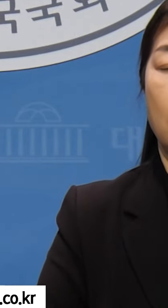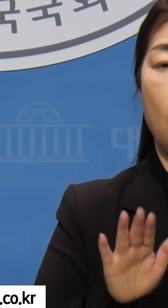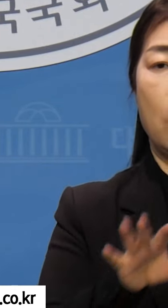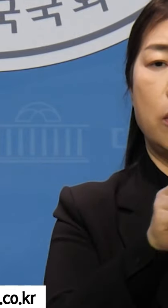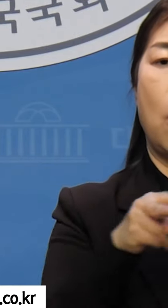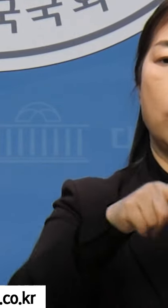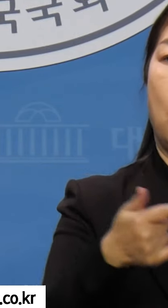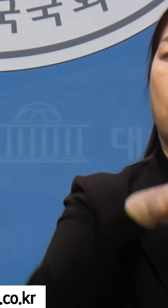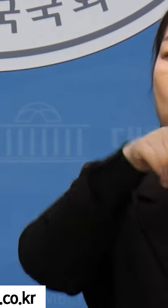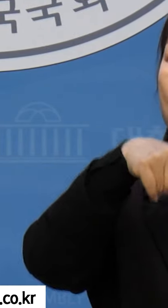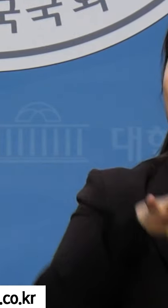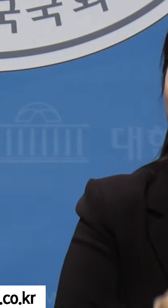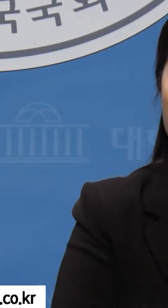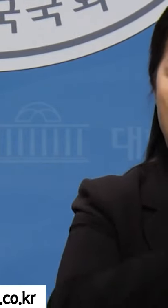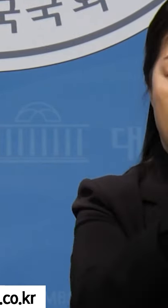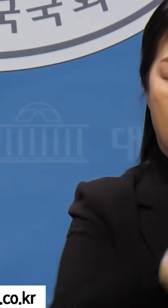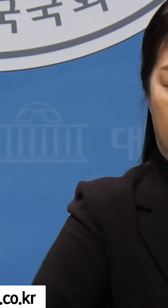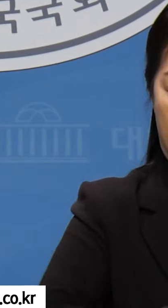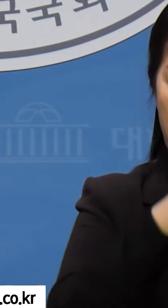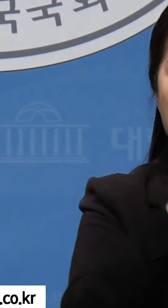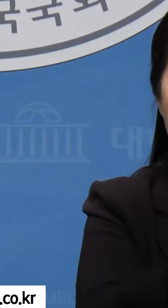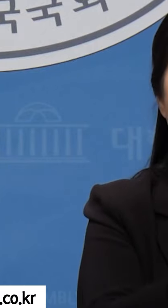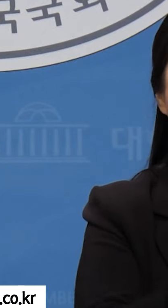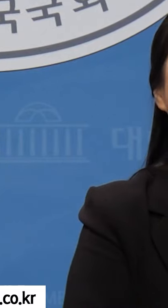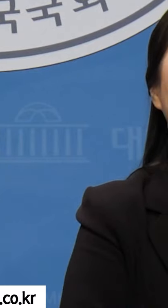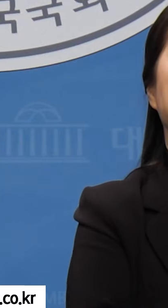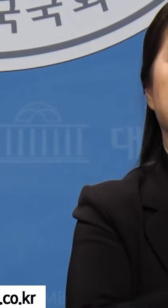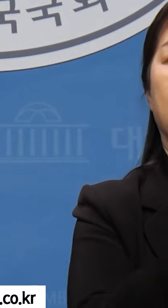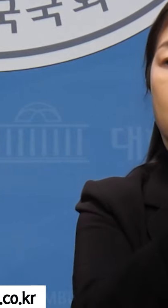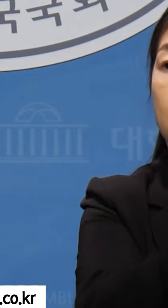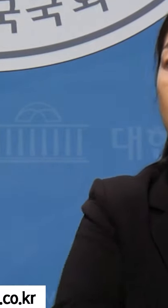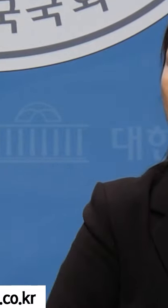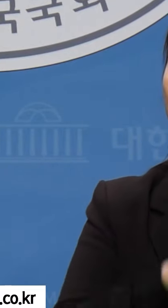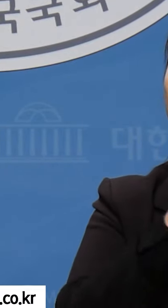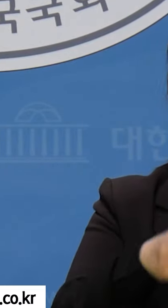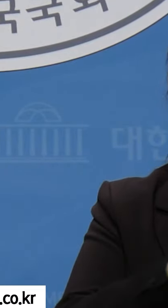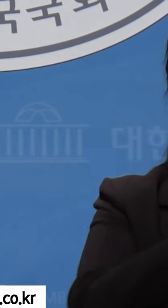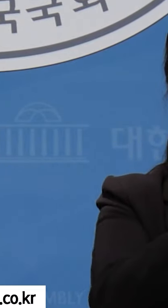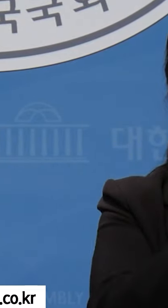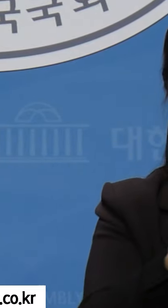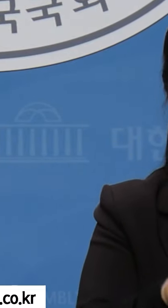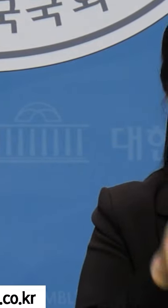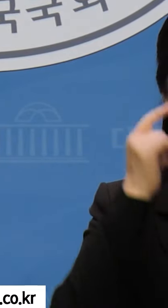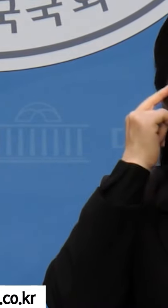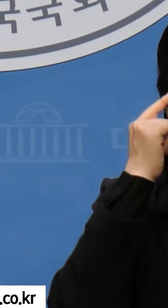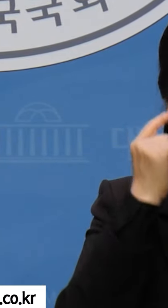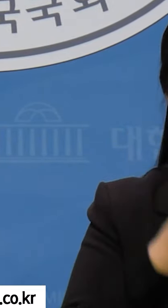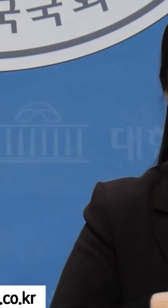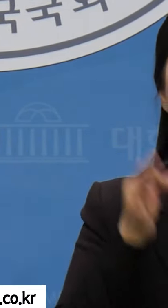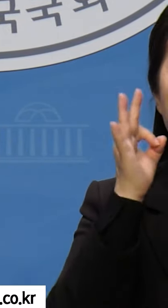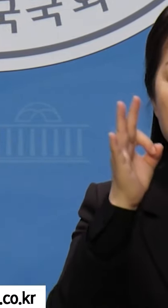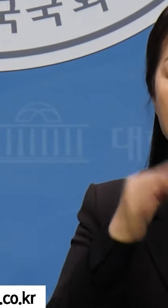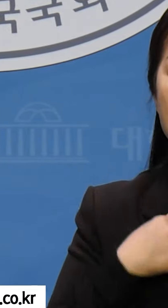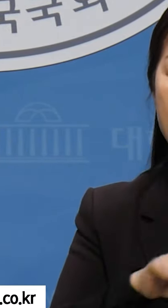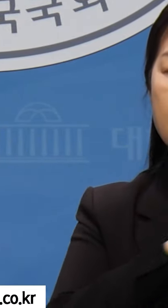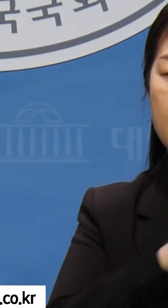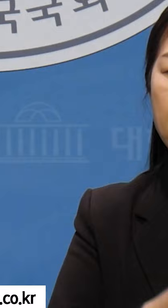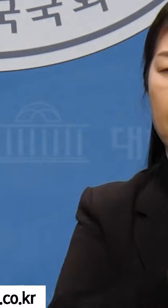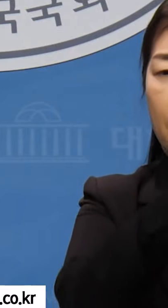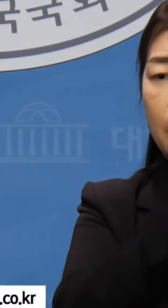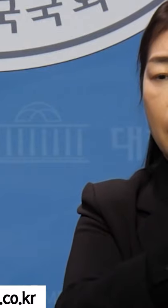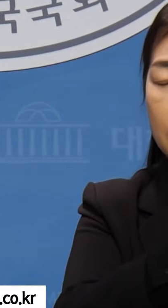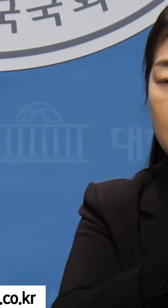여선홍 후보의 결단을 존중하고 여선홍 후보의 뜻을 받들어서 명문 정당의